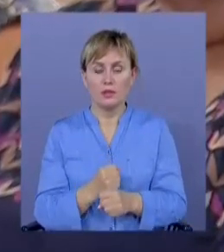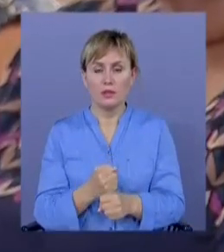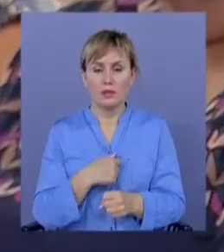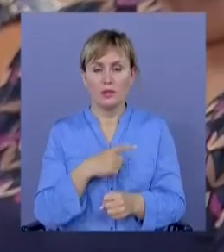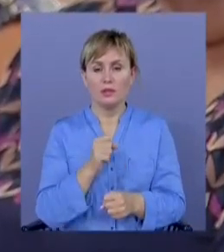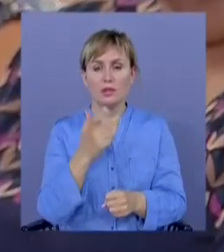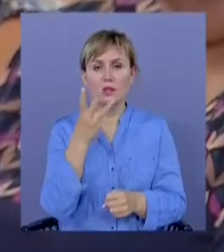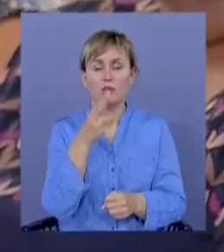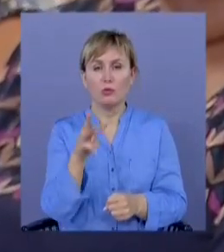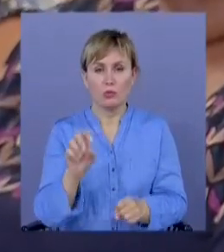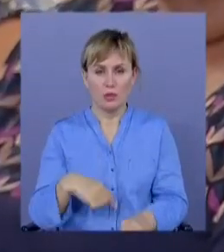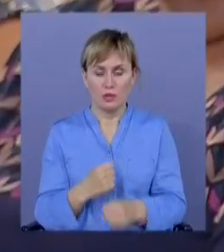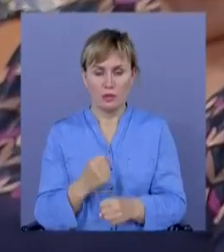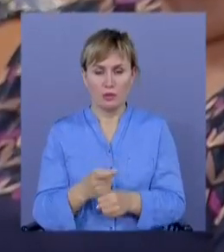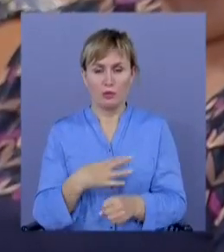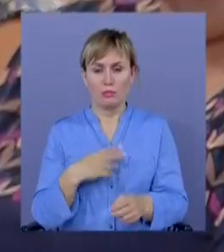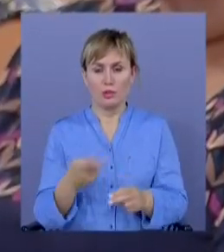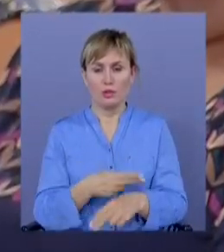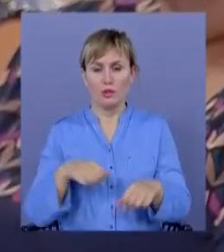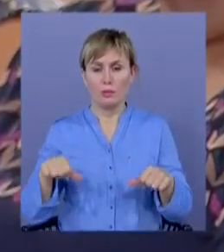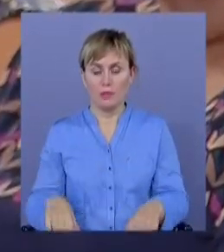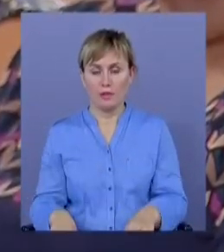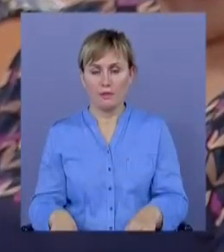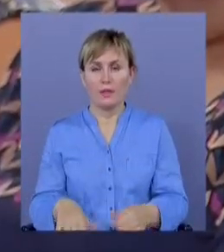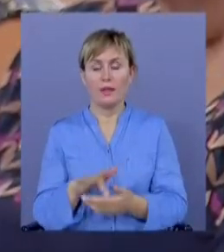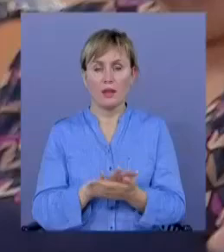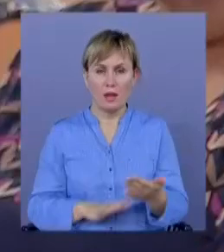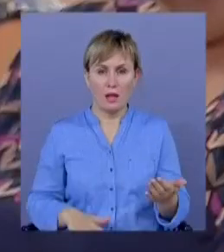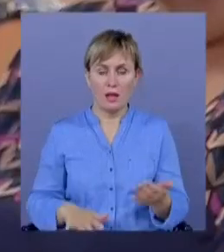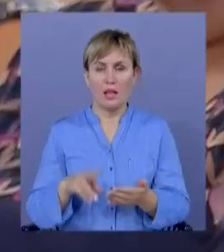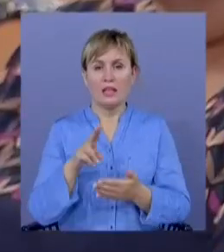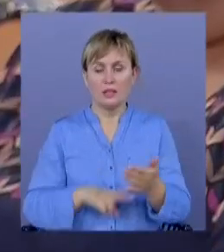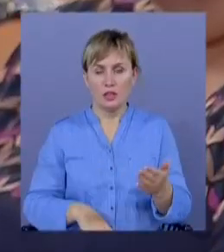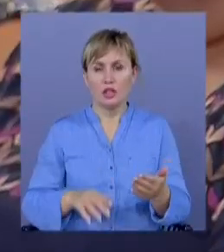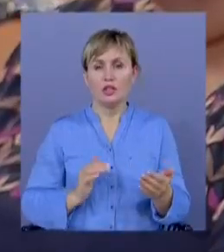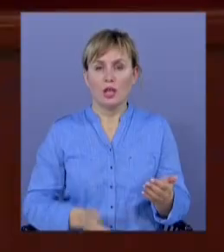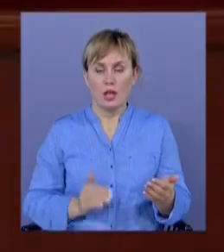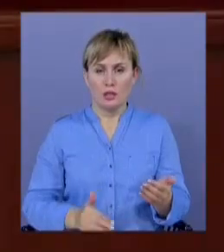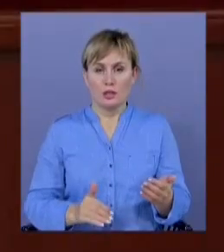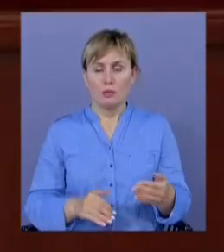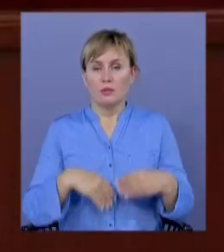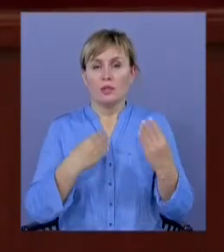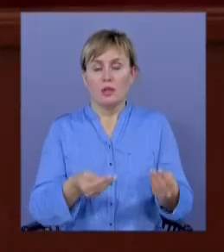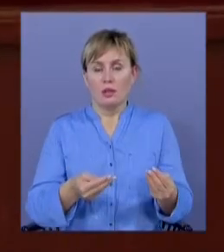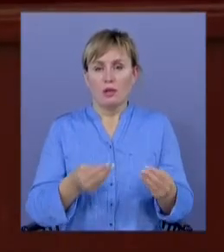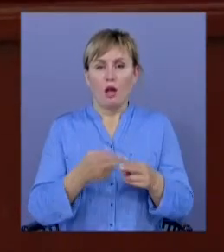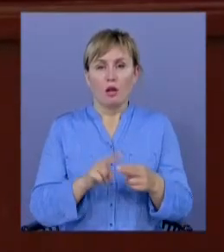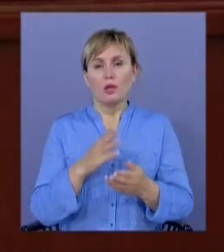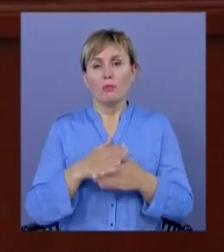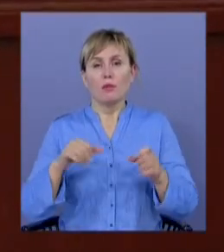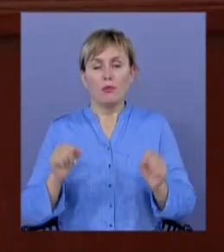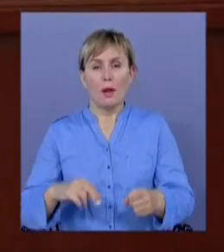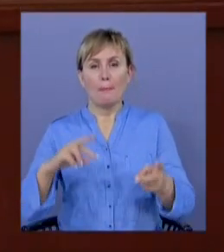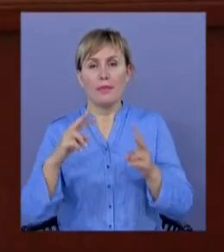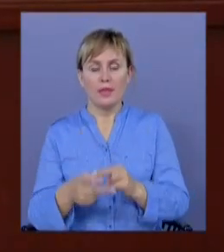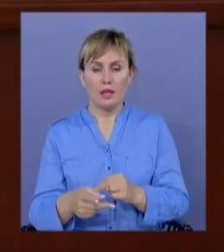3 минуты сделаю, но меня лишили права. Дали лицензии частным лицам, которые имеют право